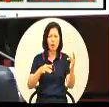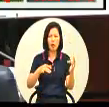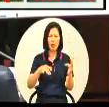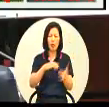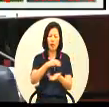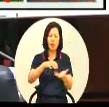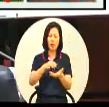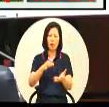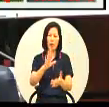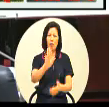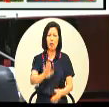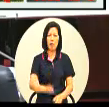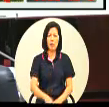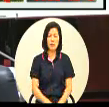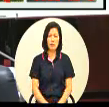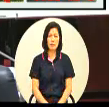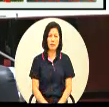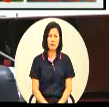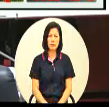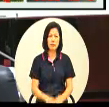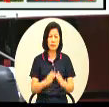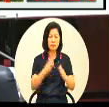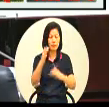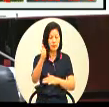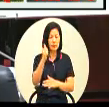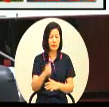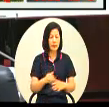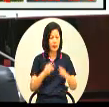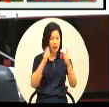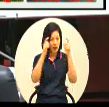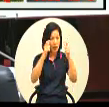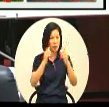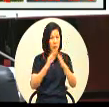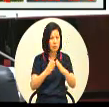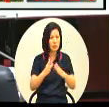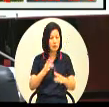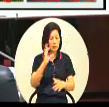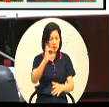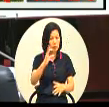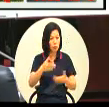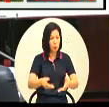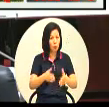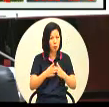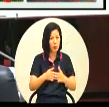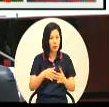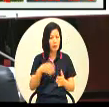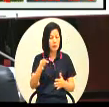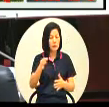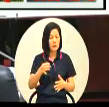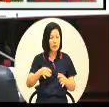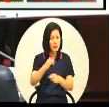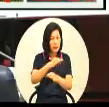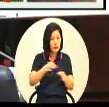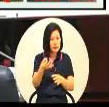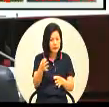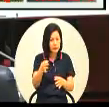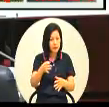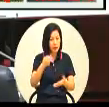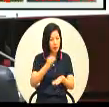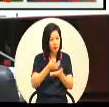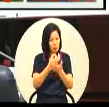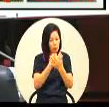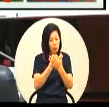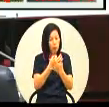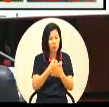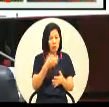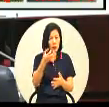市长，到底是公用便所较重要，甚至伊的经费更较省？安尼公用便所嘛无可能